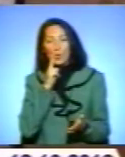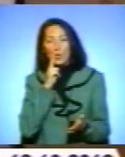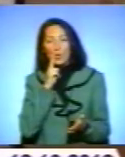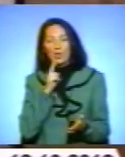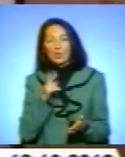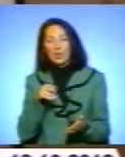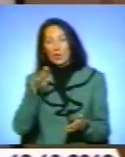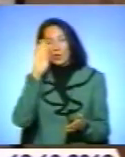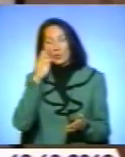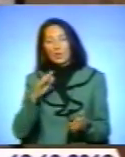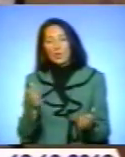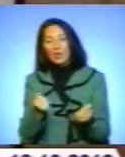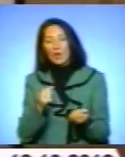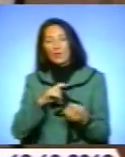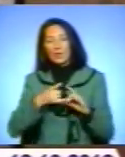розбив вікно.